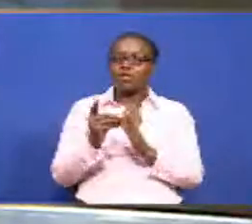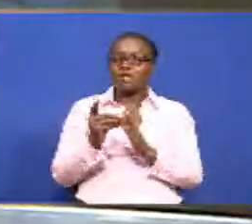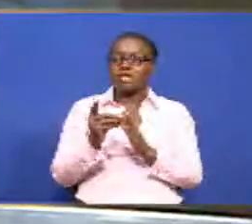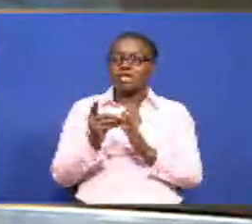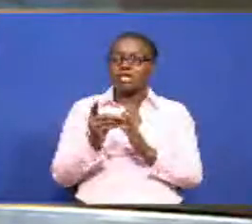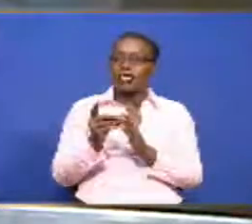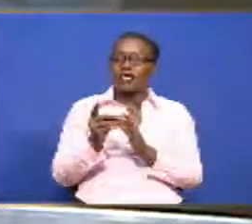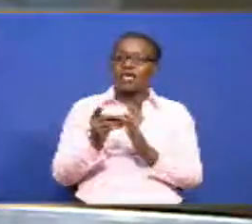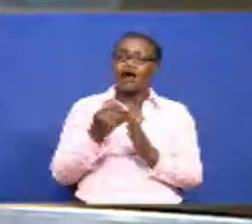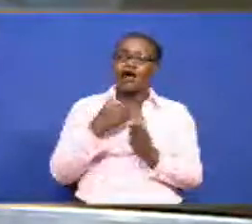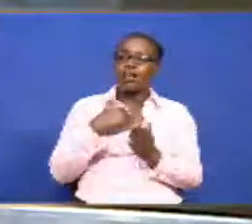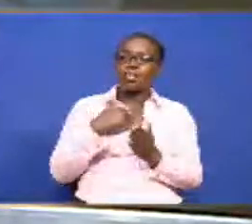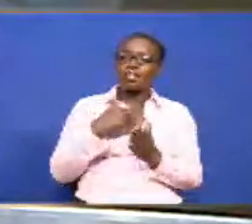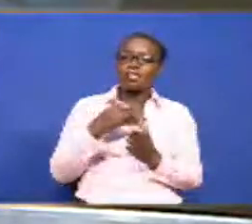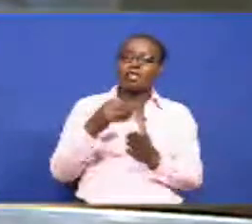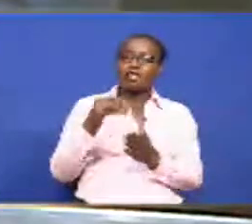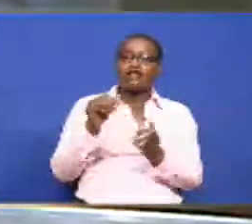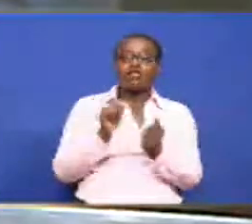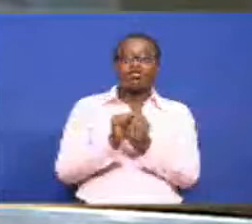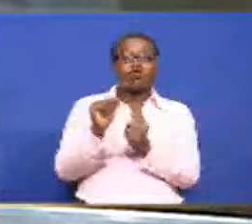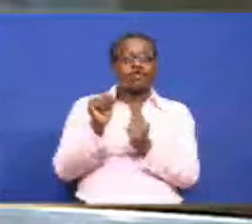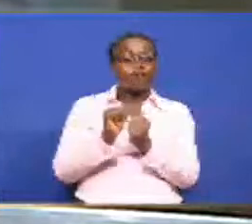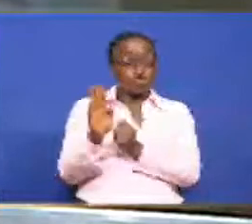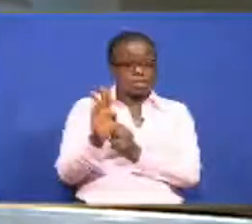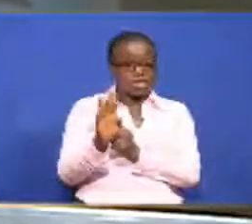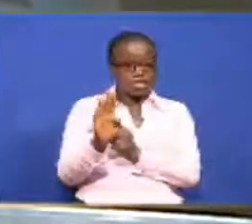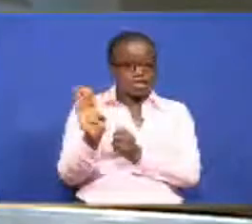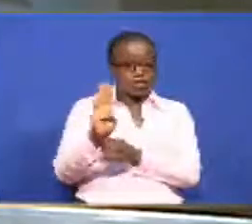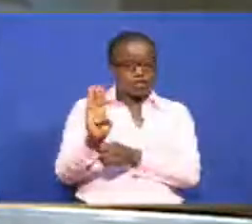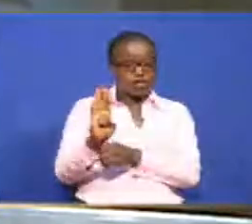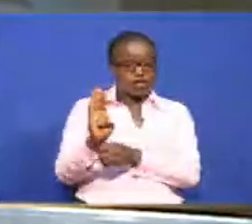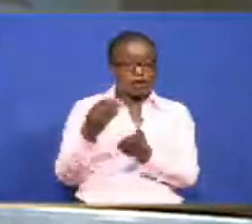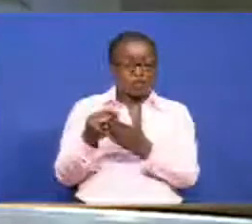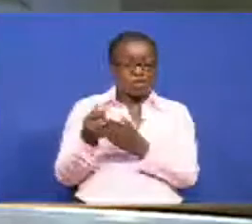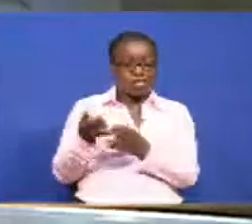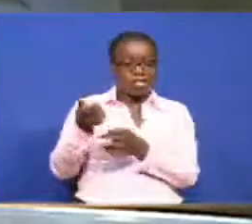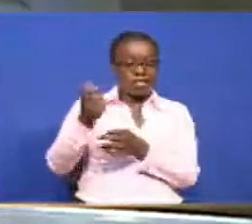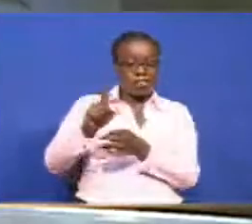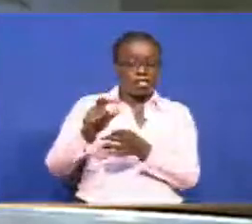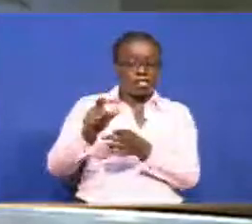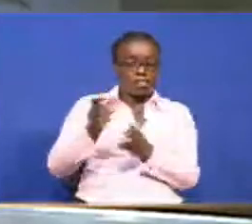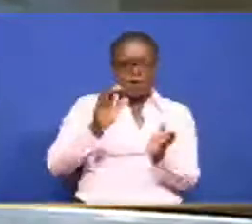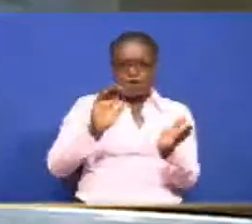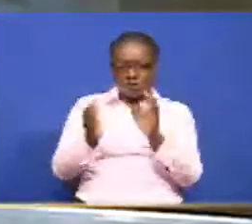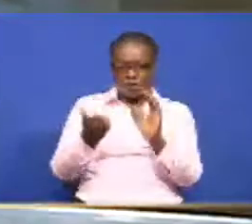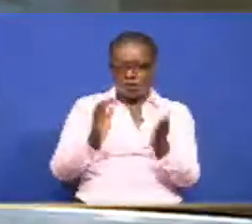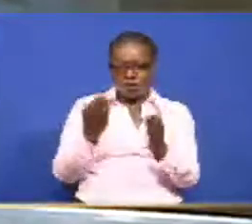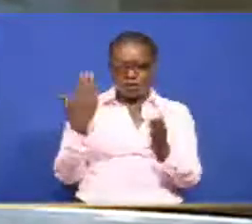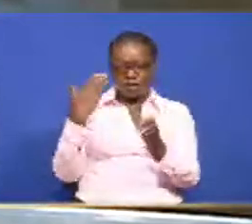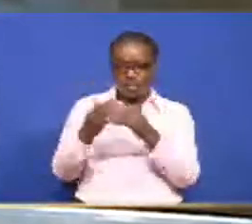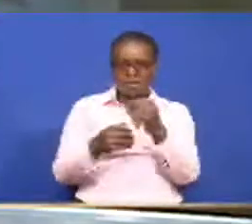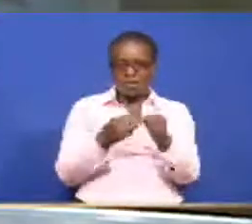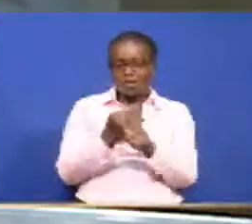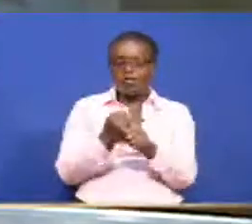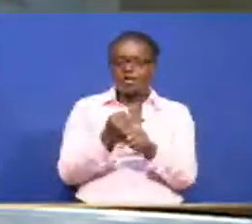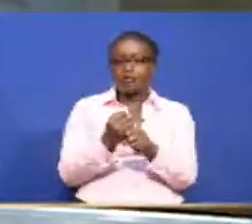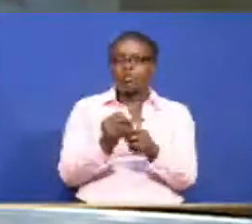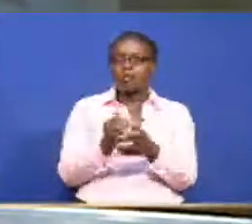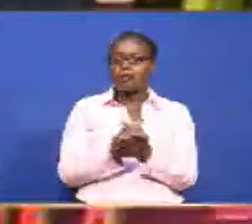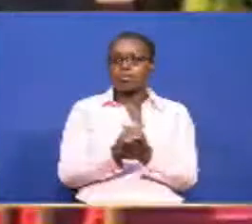imetengewa kitita cha bilioni 14. Fedha hizo zimeongezeka ikilinganishwa na bajeti ya mwaka uliopita.